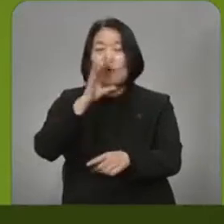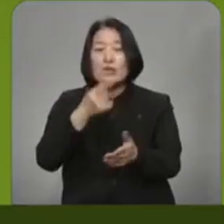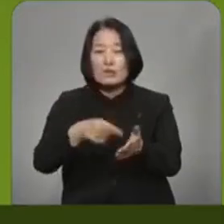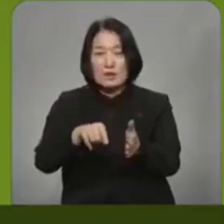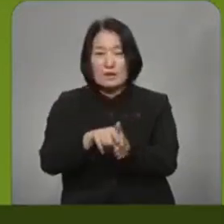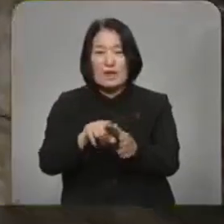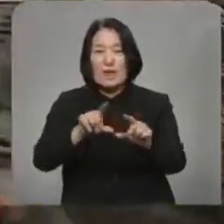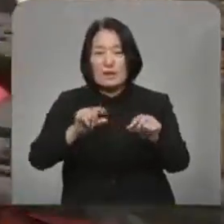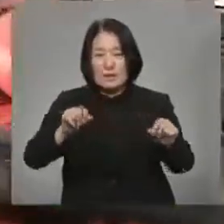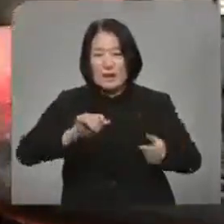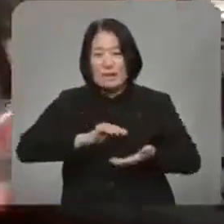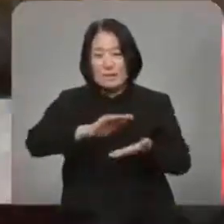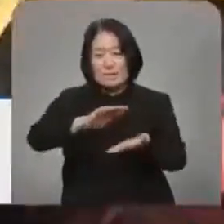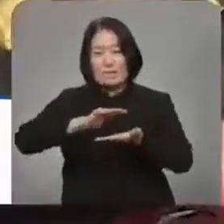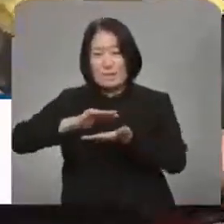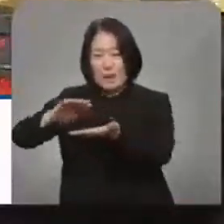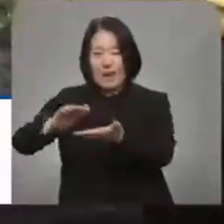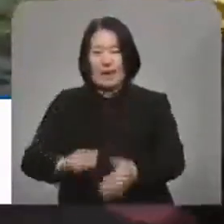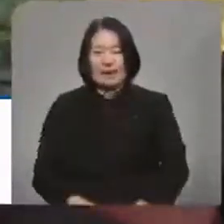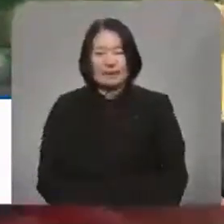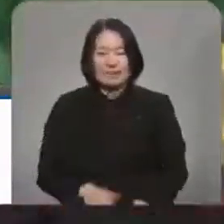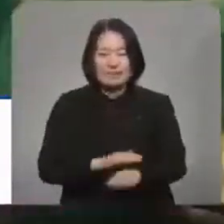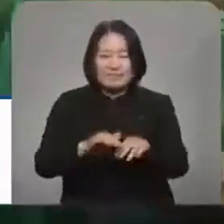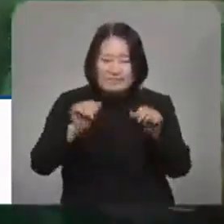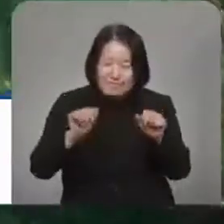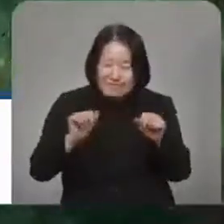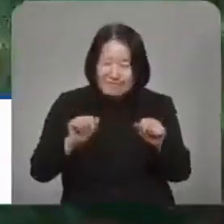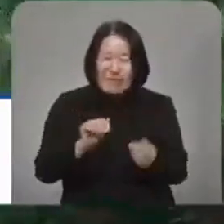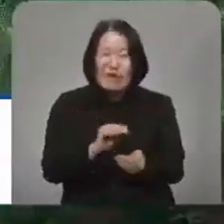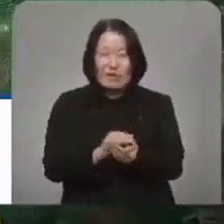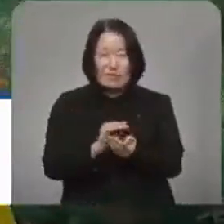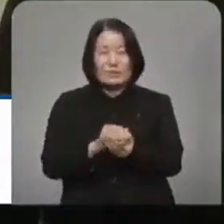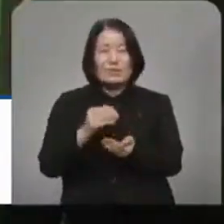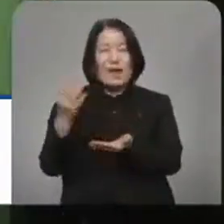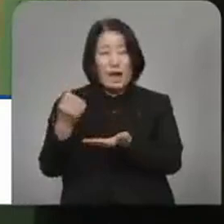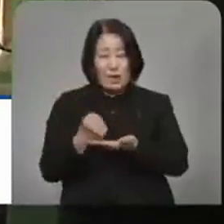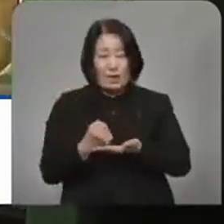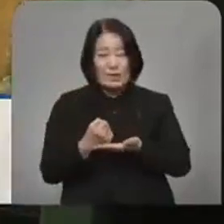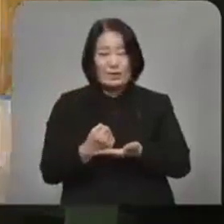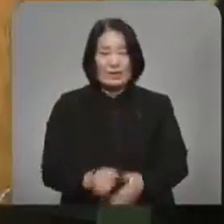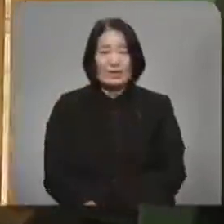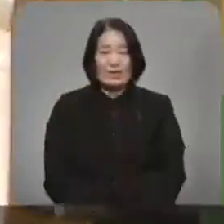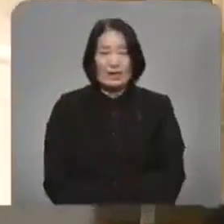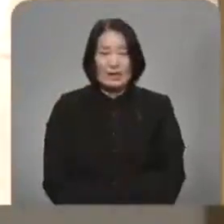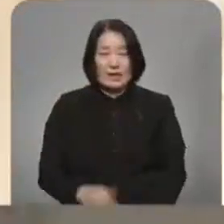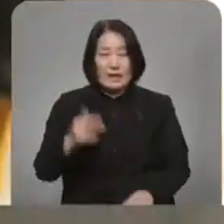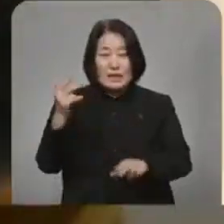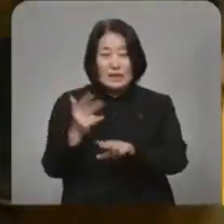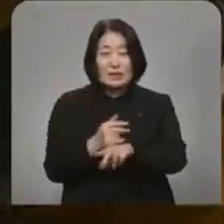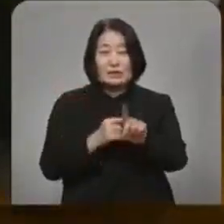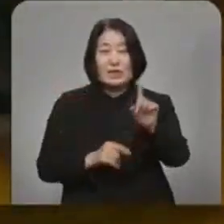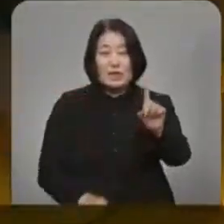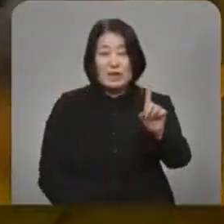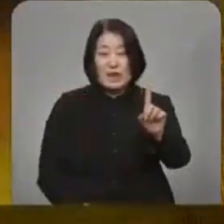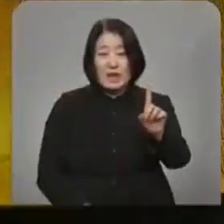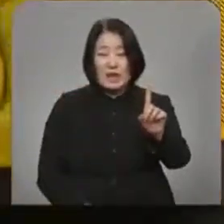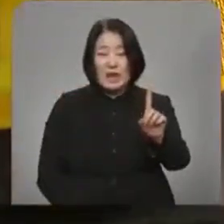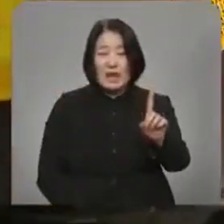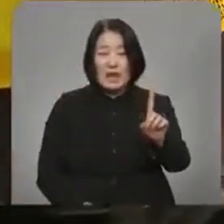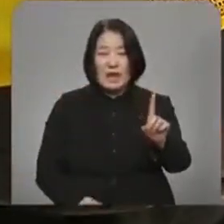겁니다. 어르신 안녕하세요. 네. 저희 도시락 가지고 왔어요. 일주일에 한 번